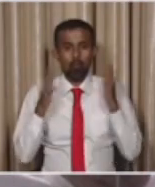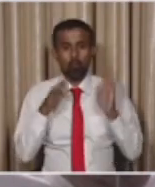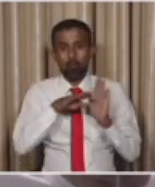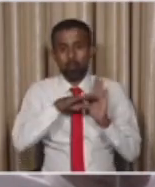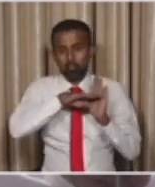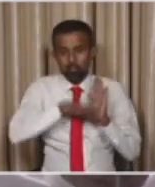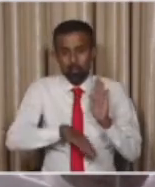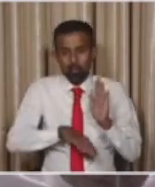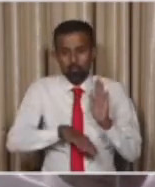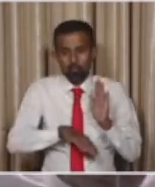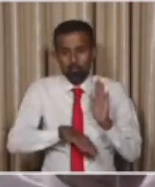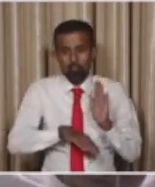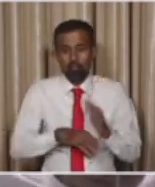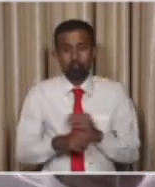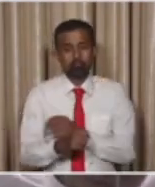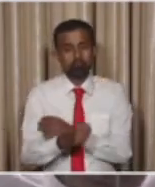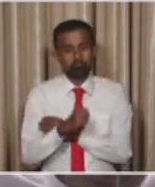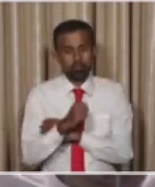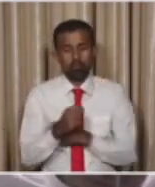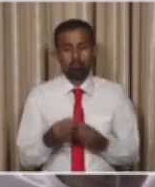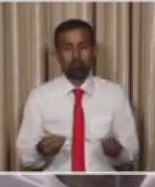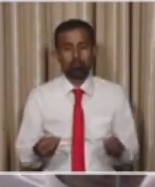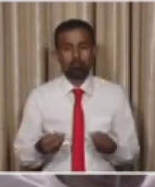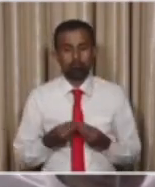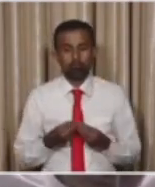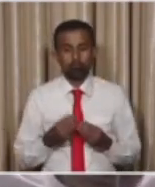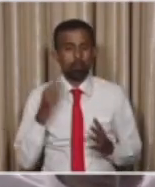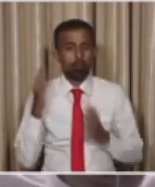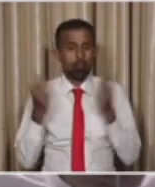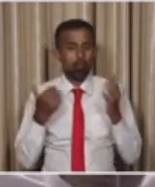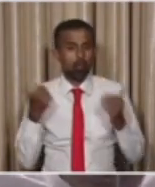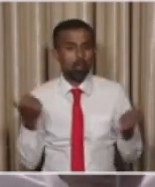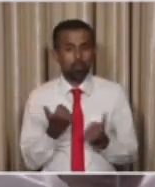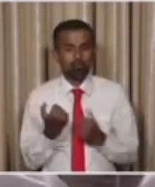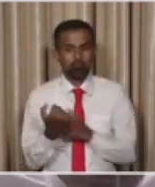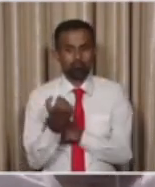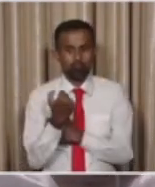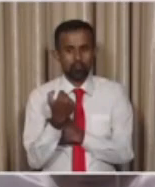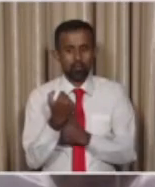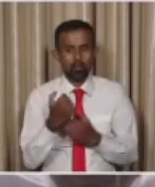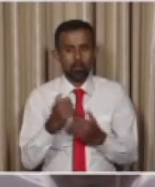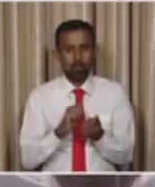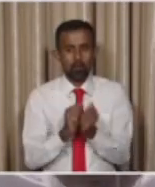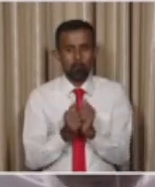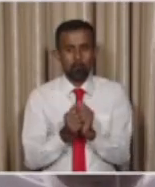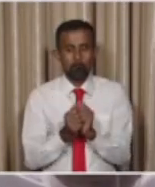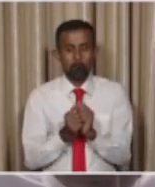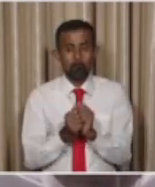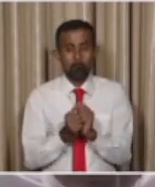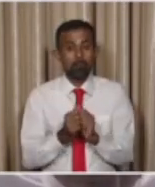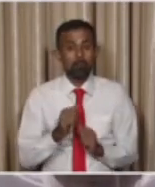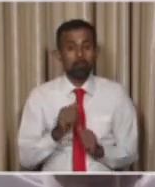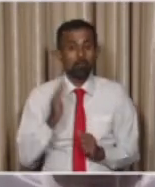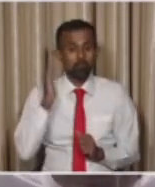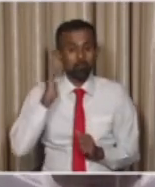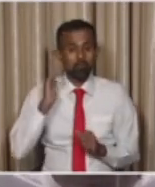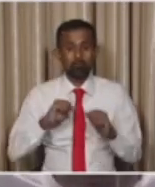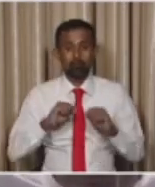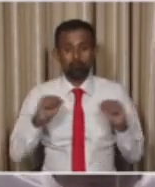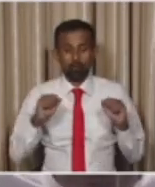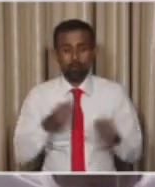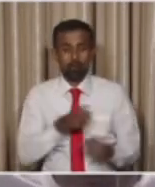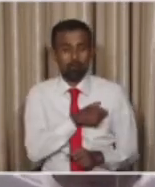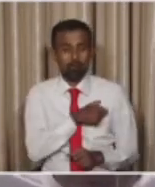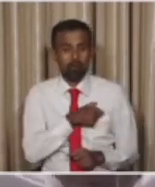මේ ආර්ථික කලාපයට දැවැන්ත ශක්තියක් දෙමින් විශේෂයෙන්ම ලෝකයේ අලුත් බලතුලනයක් නිර්මාණය වෙනකොට අධිරාජ්‍යවාදයට එරෙහිව ඒ අරගලයට නායකත්වය